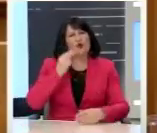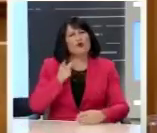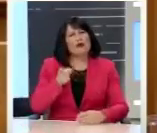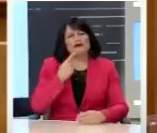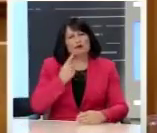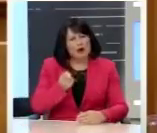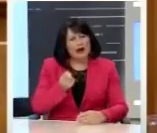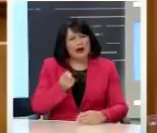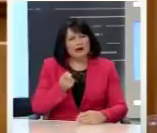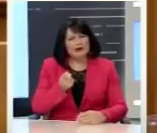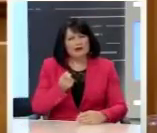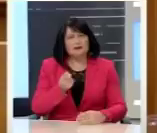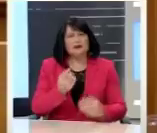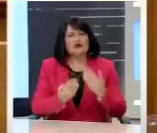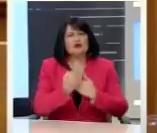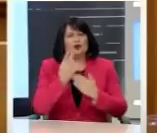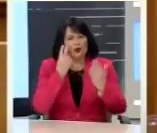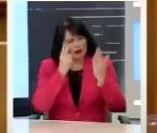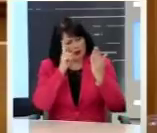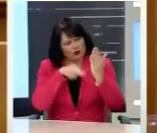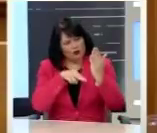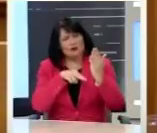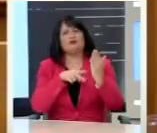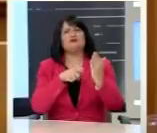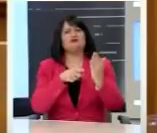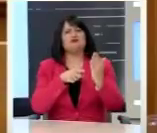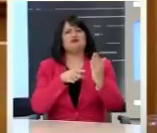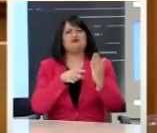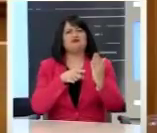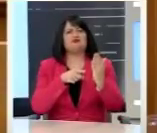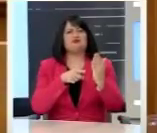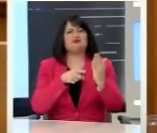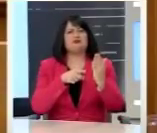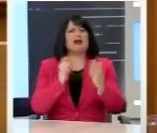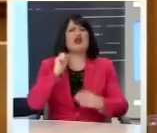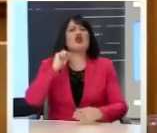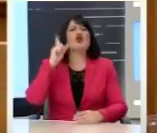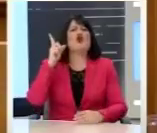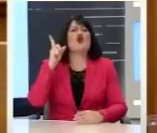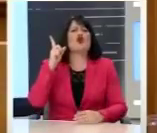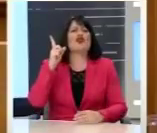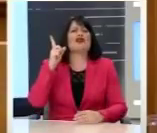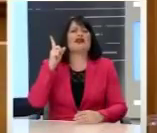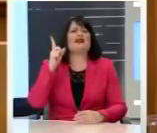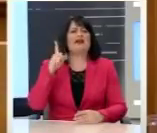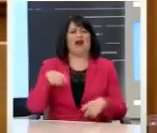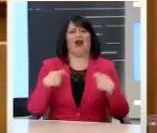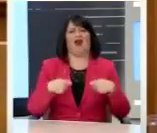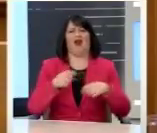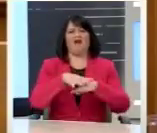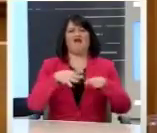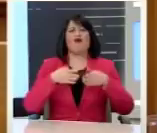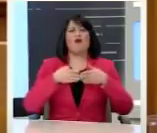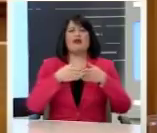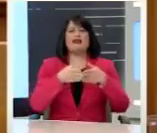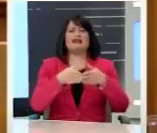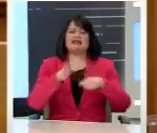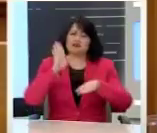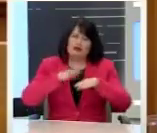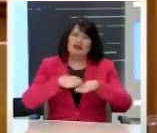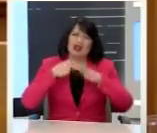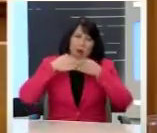Πράγματι, και εγώ τον είδα το πρωί ότι ο κύριος Κουρουπλής ήταν, λέει, στη γιορτή του εφοπλιστή που βούλιαξε το